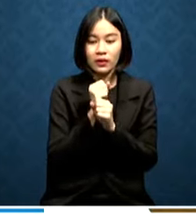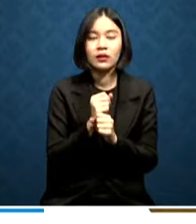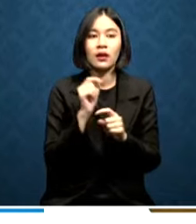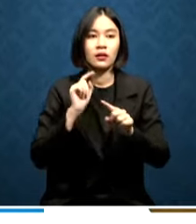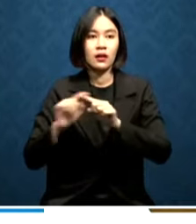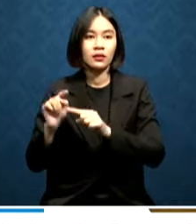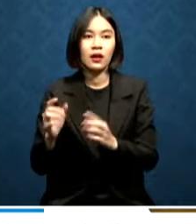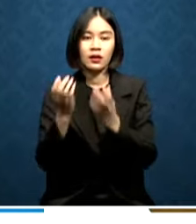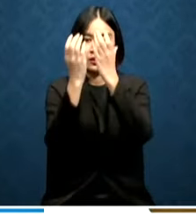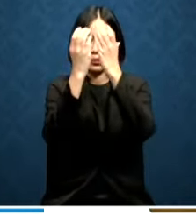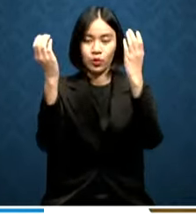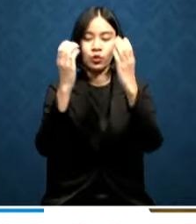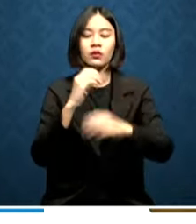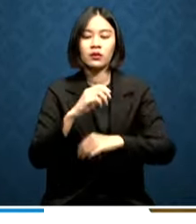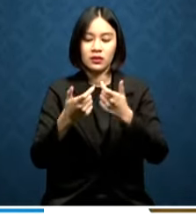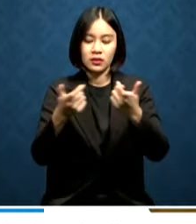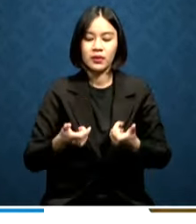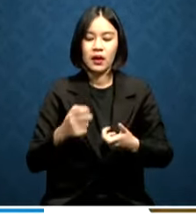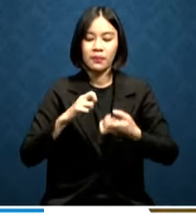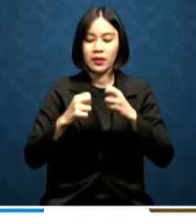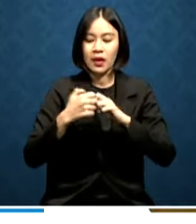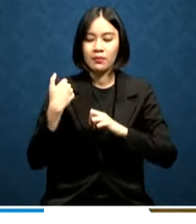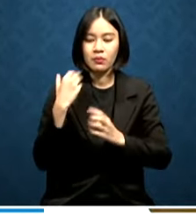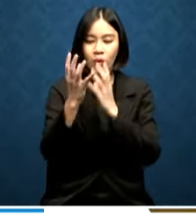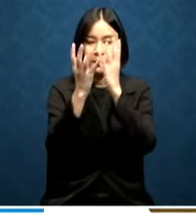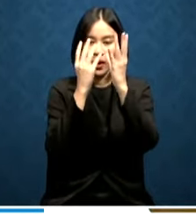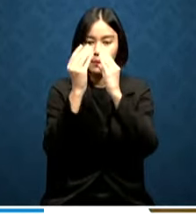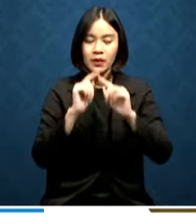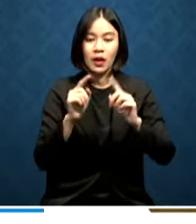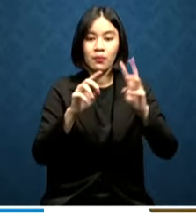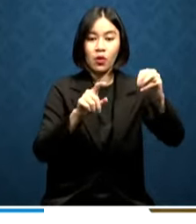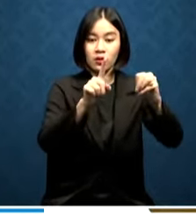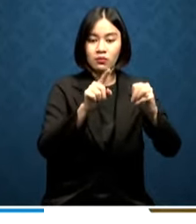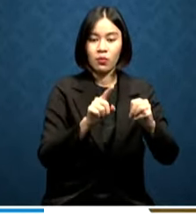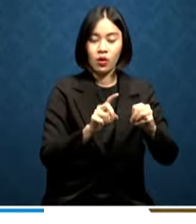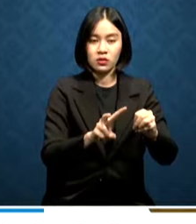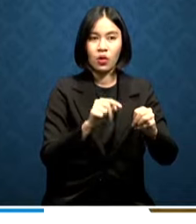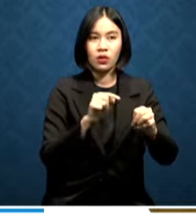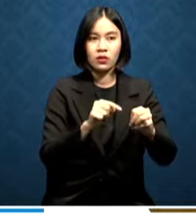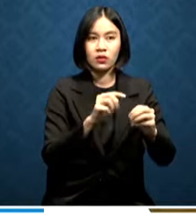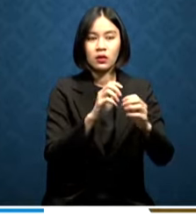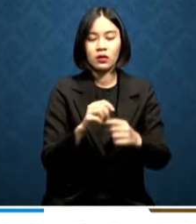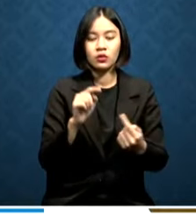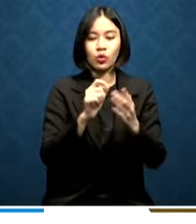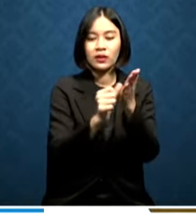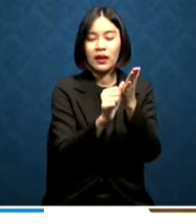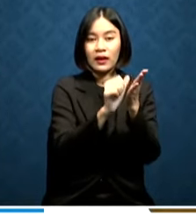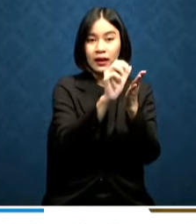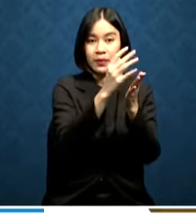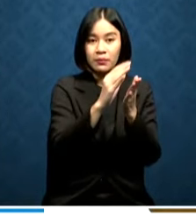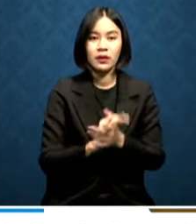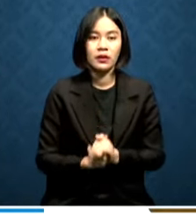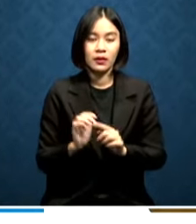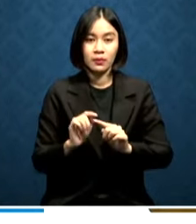ฐธรรมนูญฉบับนี้มีปัญหาจริงผมเคยศึกษาทุกหมวดยกเว้นหมวด1กับหมวด2ที่เราศึกษาล่วงแล้วว่าจะไม่มีประเด็นอะไรที่ต้องแก้ไขหม